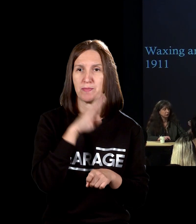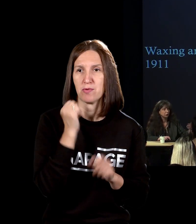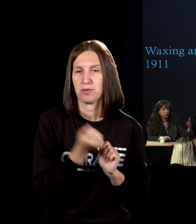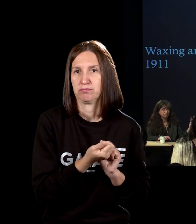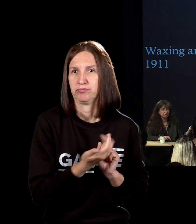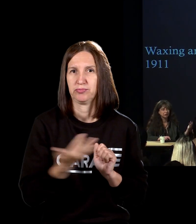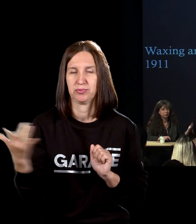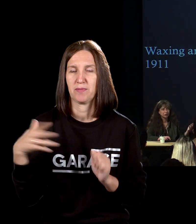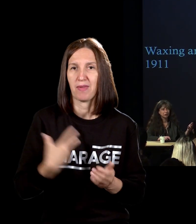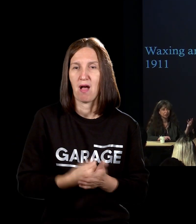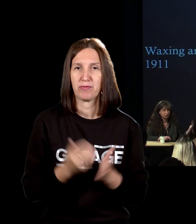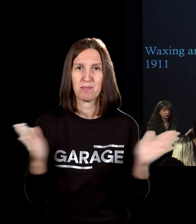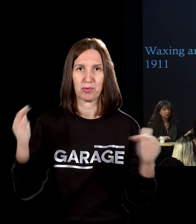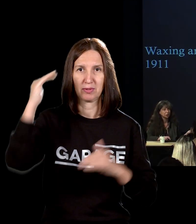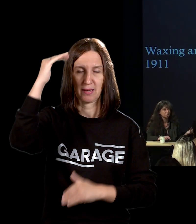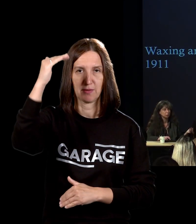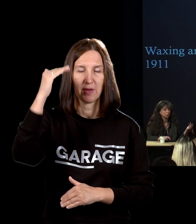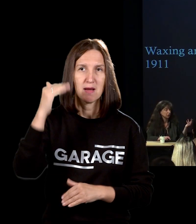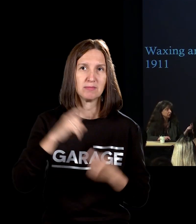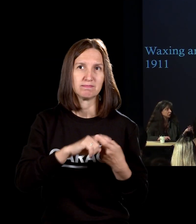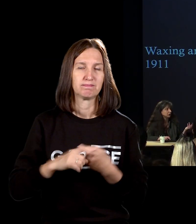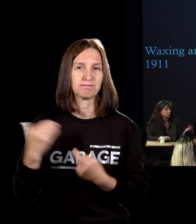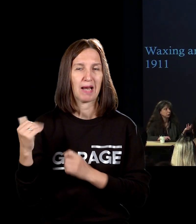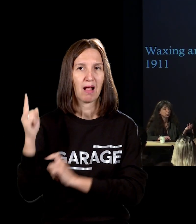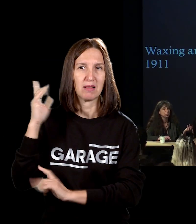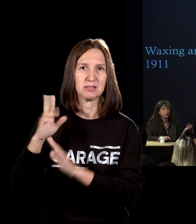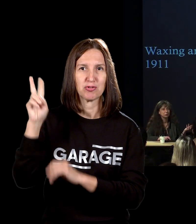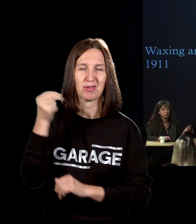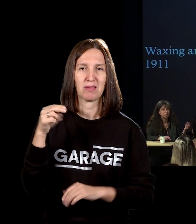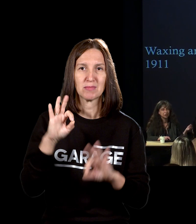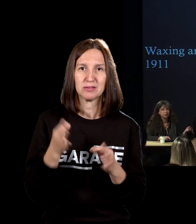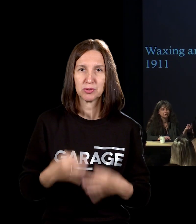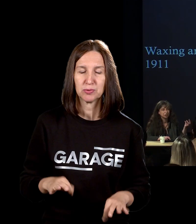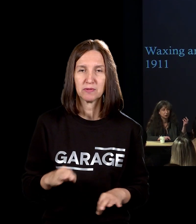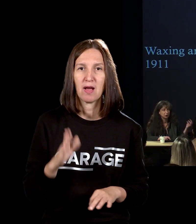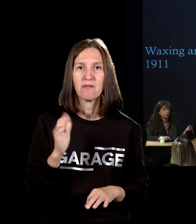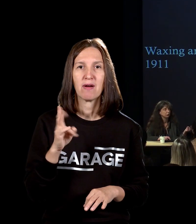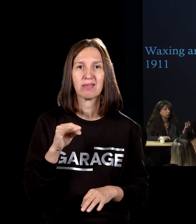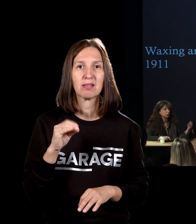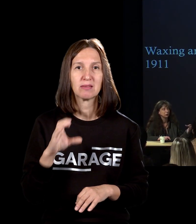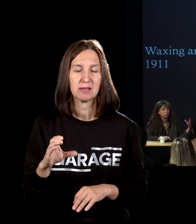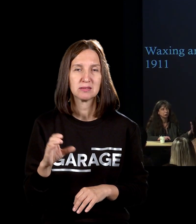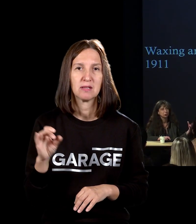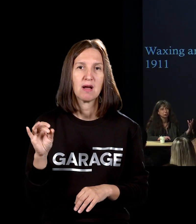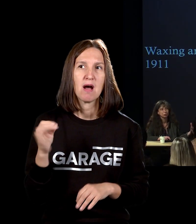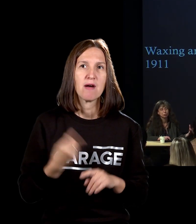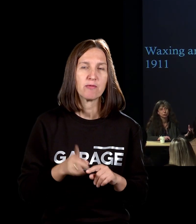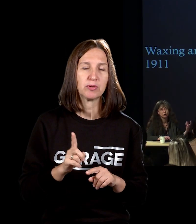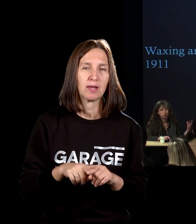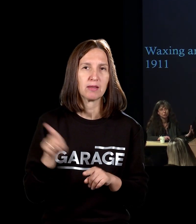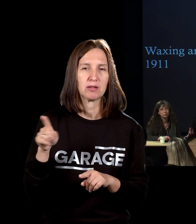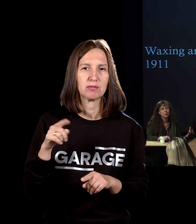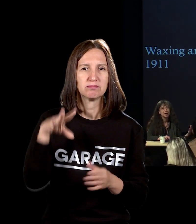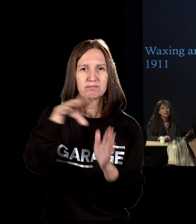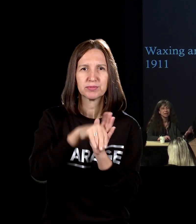из ранних его вещей, отсылает опять-таки к классическому, классической теме искусства, теме ванитас, Четы всего сущего, вот этим барочным